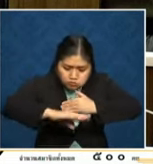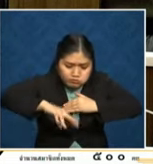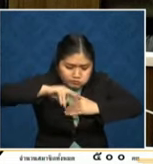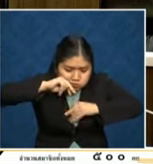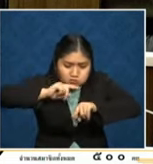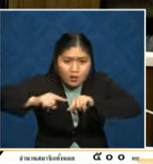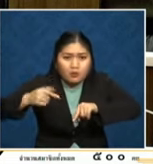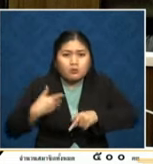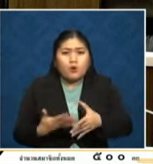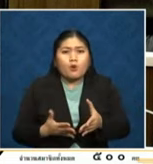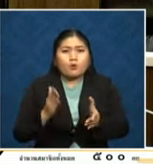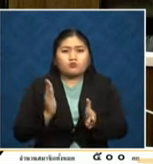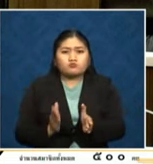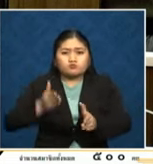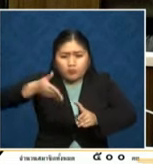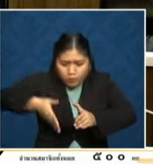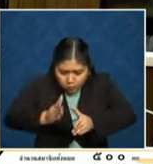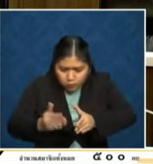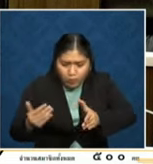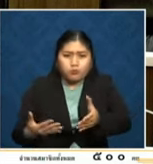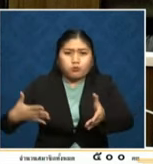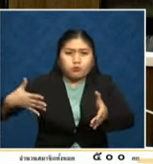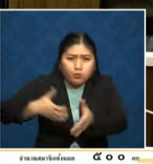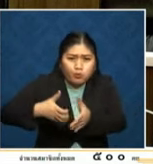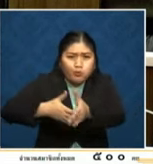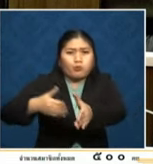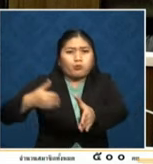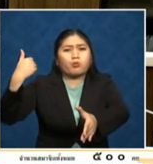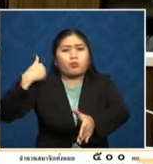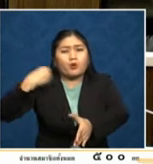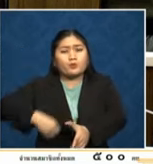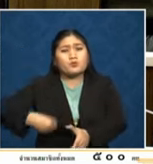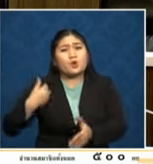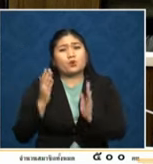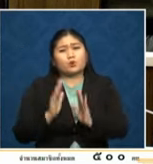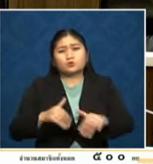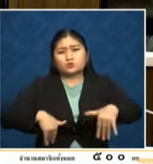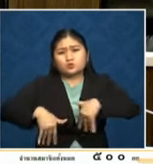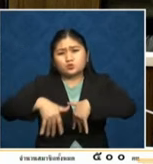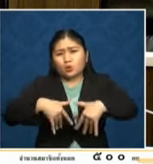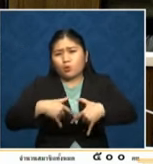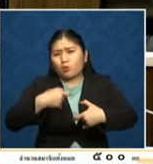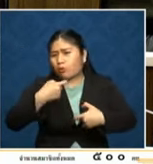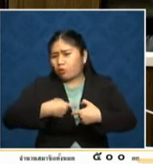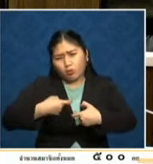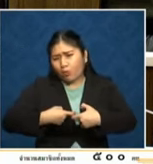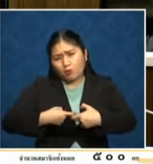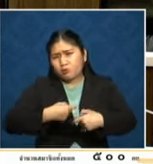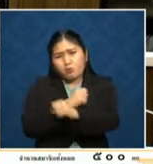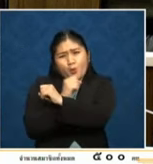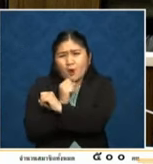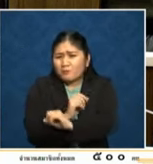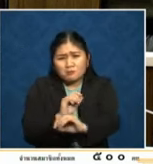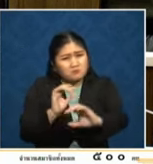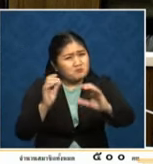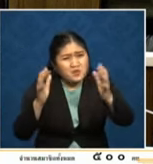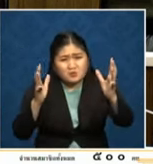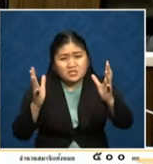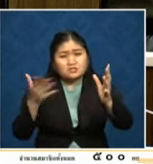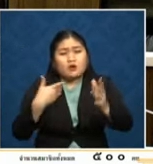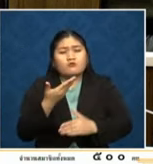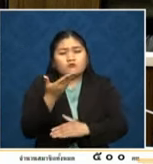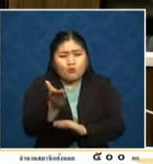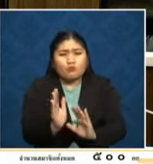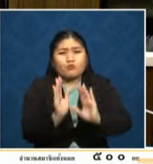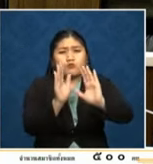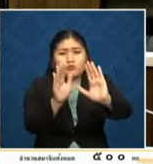อและเกิดอุบัติเหตุขึ้นบ่อยครั้งเป็นการสัญจรของพี่น้องประชาชนที่ไม่สะดวกและปลอดภัยเลยค่ะจึงขอหารือท่านประธาน